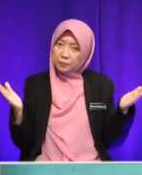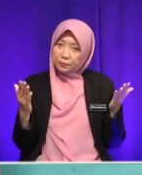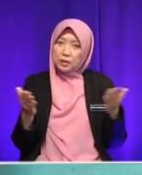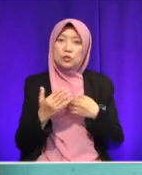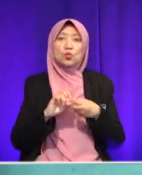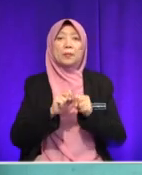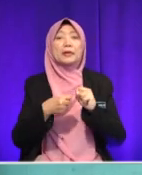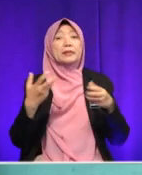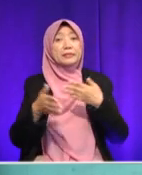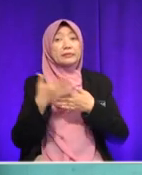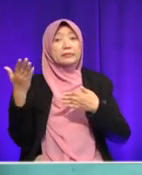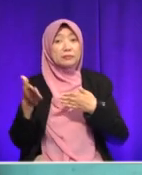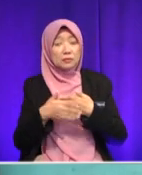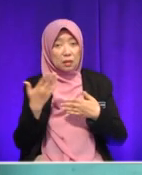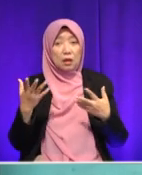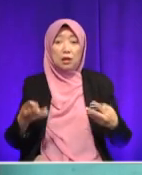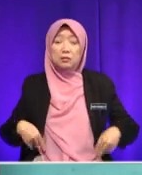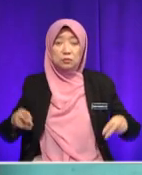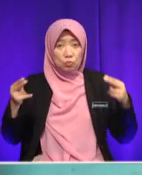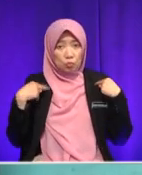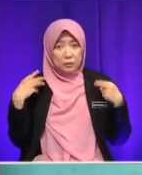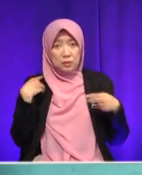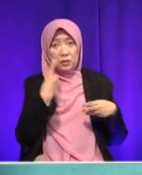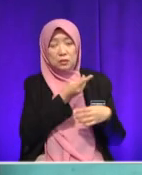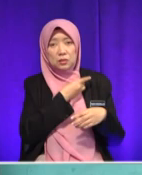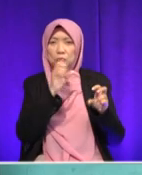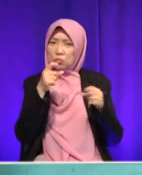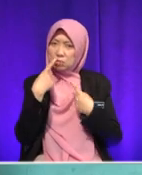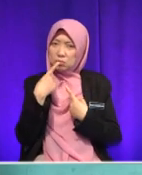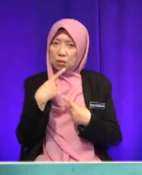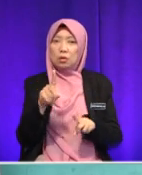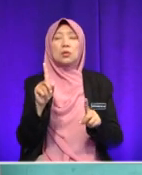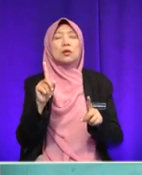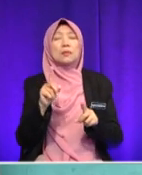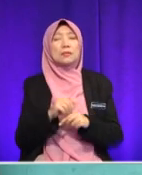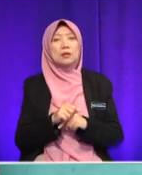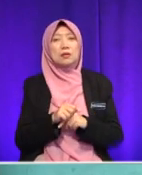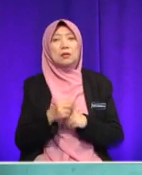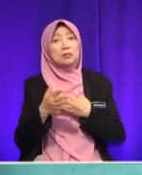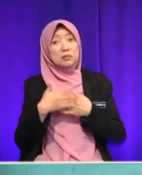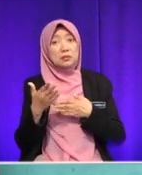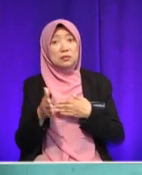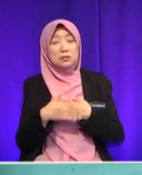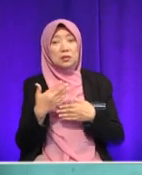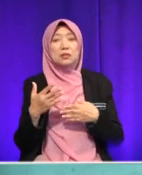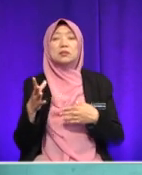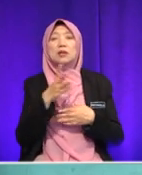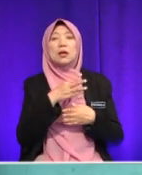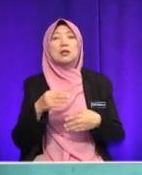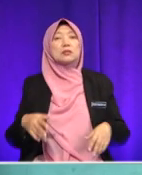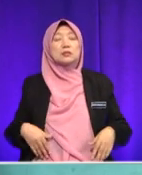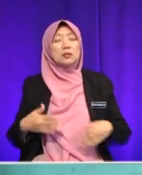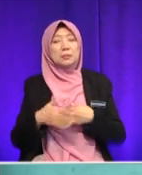senang. Kita nak senangkan hidup kita. Jadi anda nak senangkan hidup anda dan anda nak senangkan hidup cikgu yang